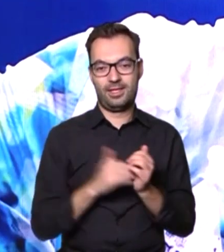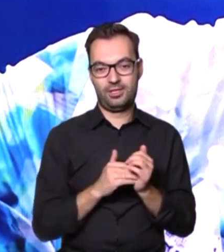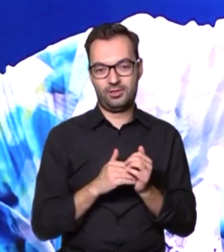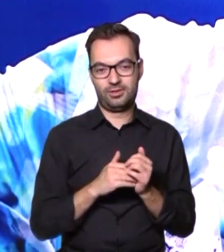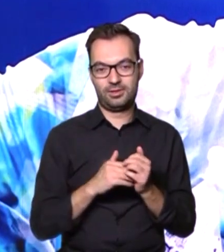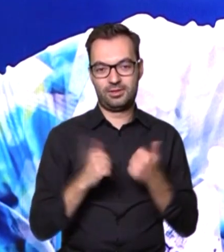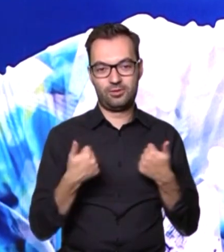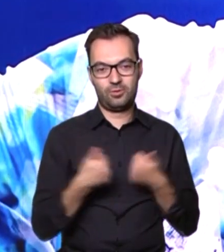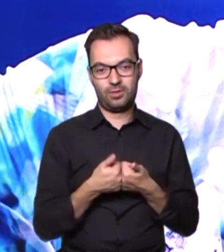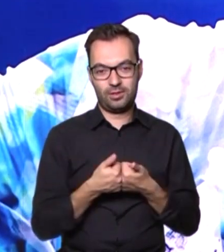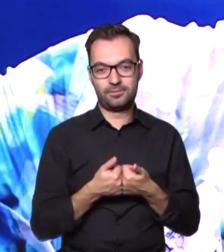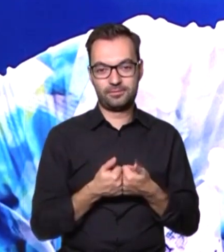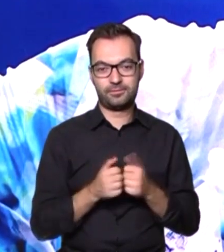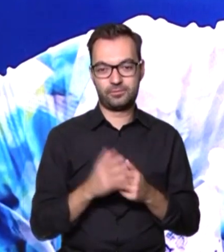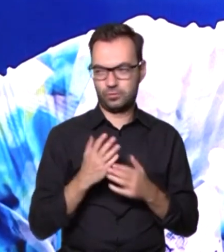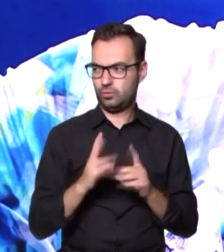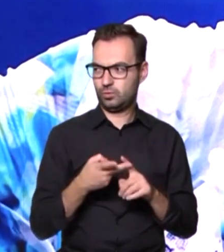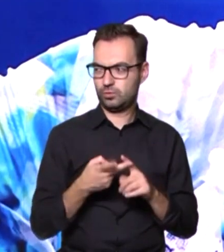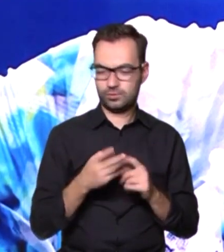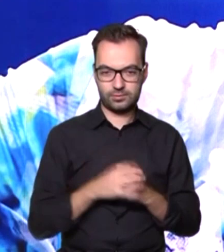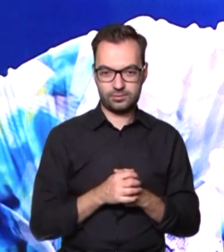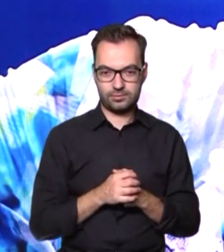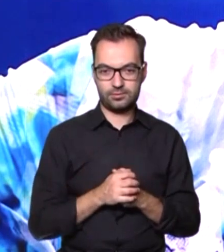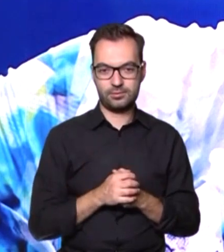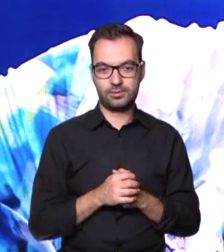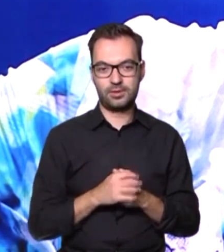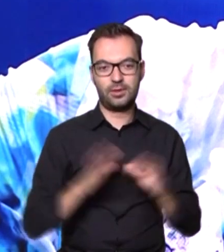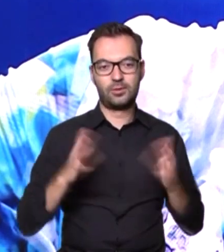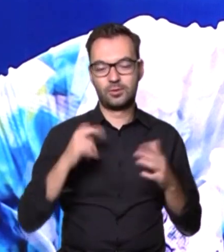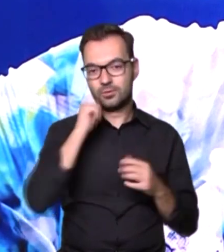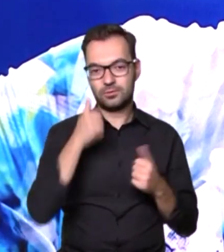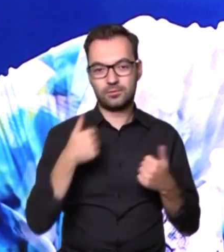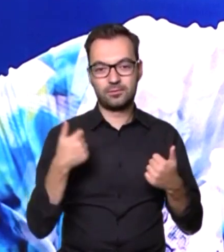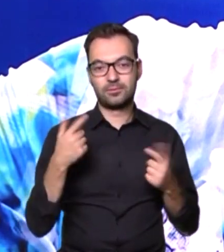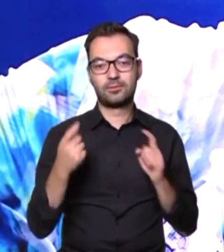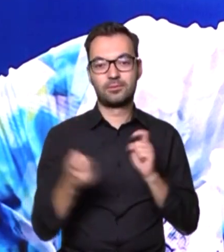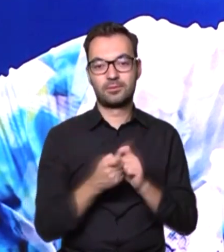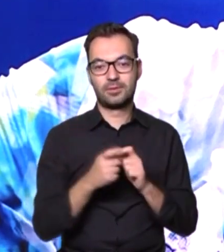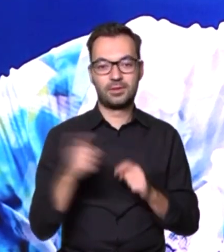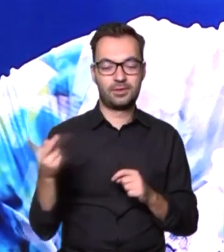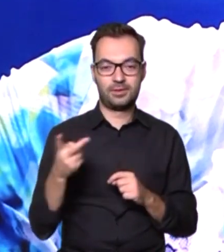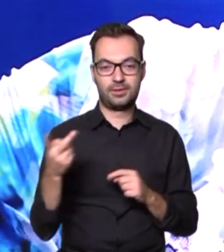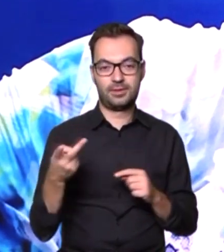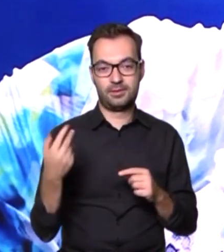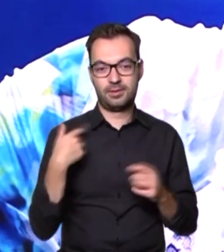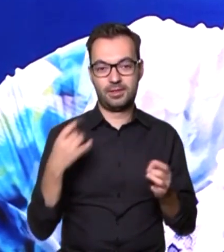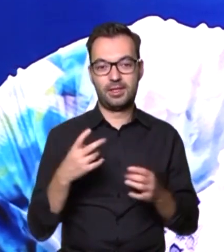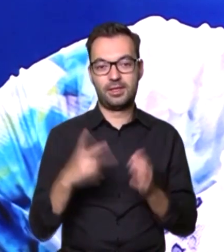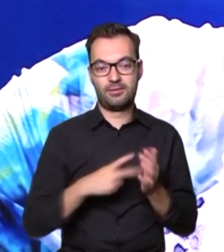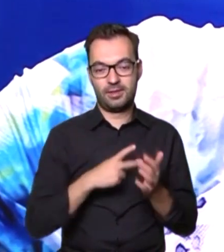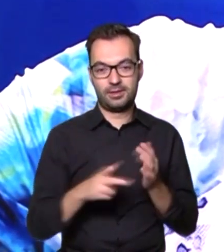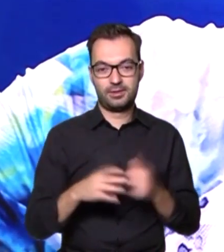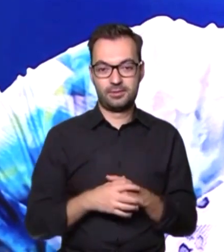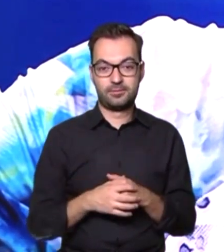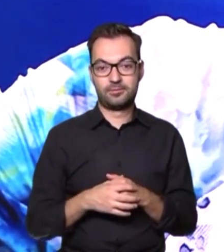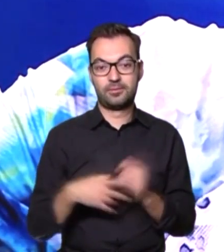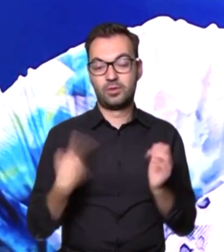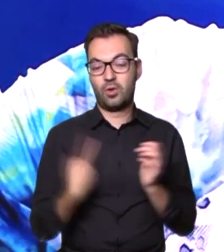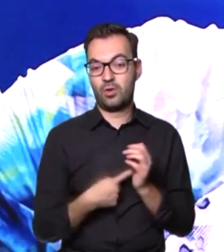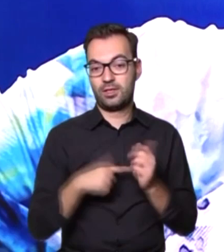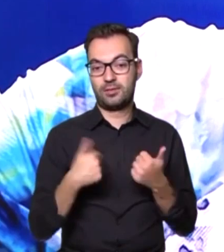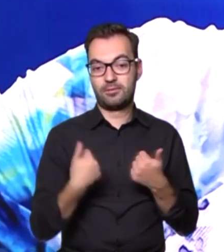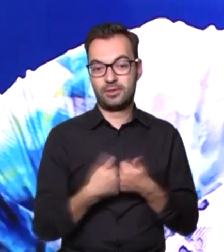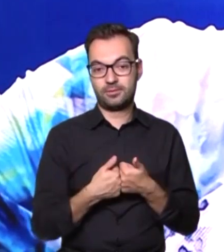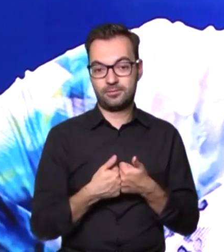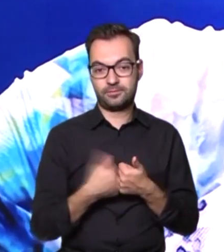tym sezonie. Słów kilka dosłownie o jutrzejszym przeciwniku. Panowie grali ze sobą dwa razy i ostatni mecz w tym